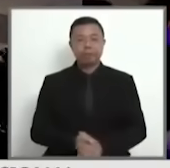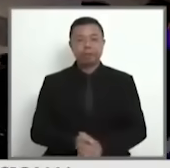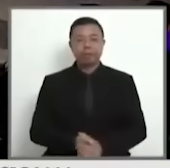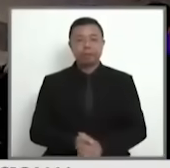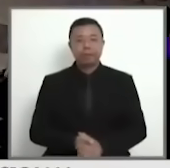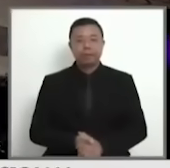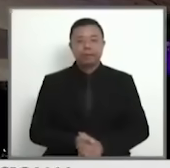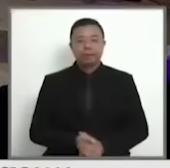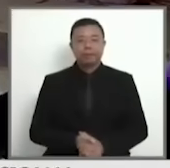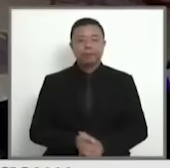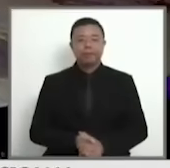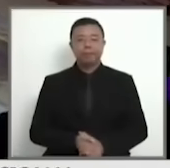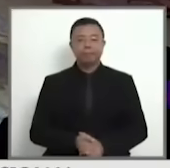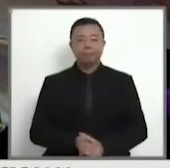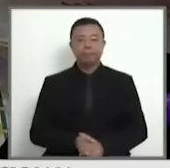masing-masing